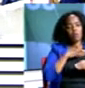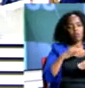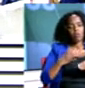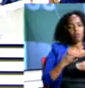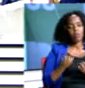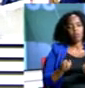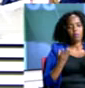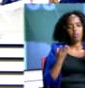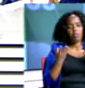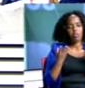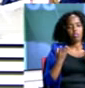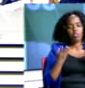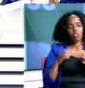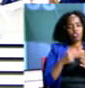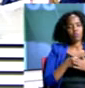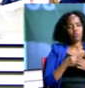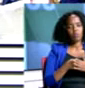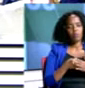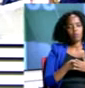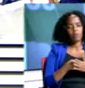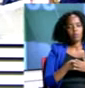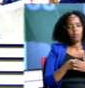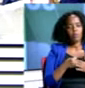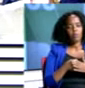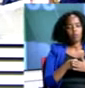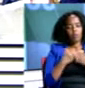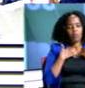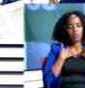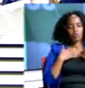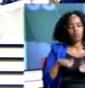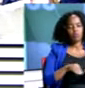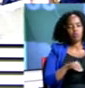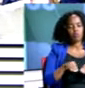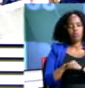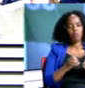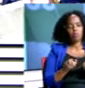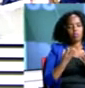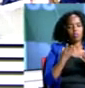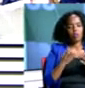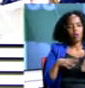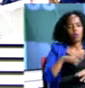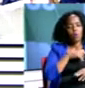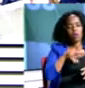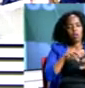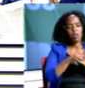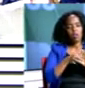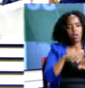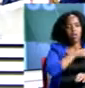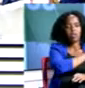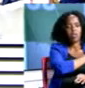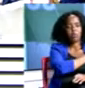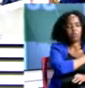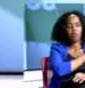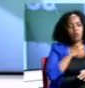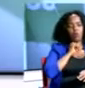baay'ee hakimoota ciccimoodha. Ciccimoo jira sochii baay'ee irratti hirmaatu waldaan hakimoonni Oromiyaas yeroo kamiyyuu